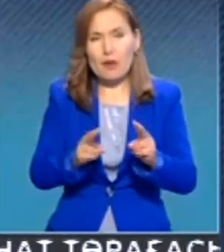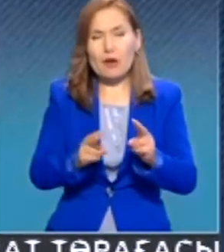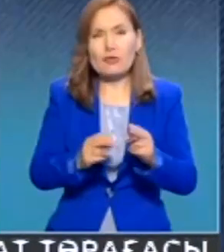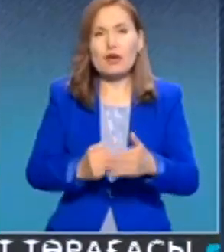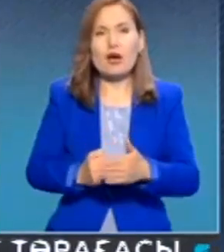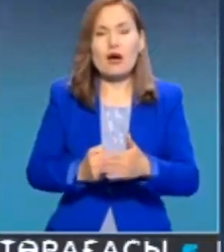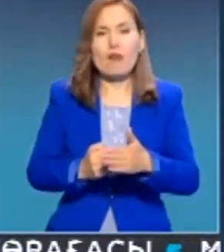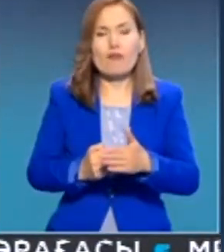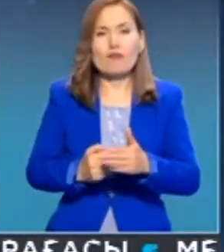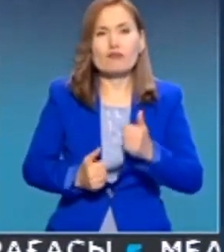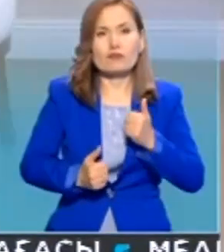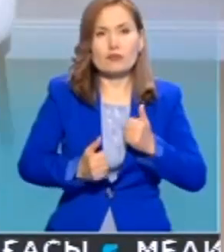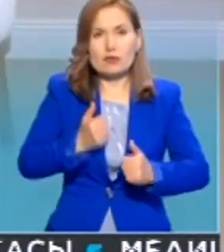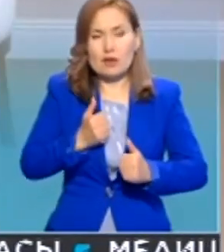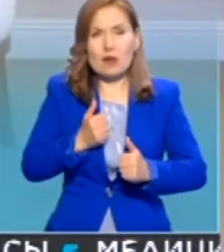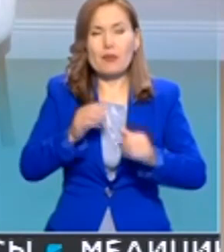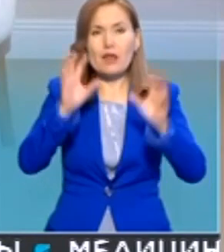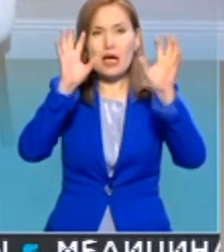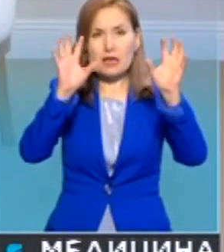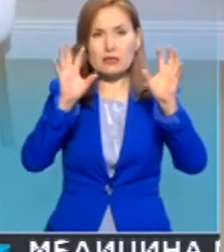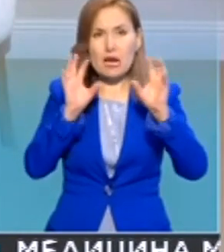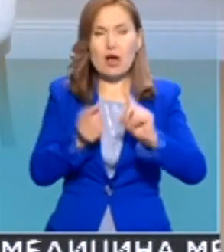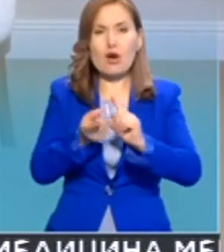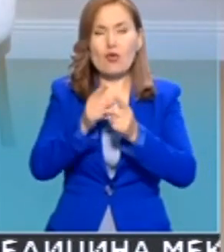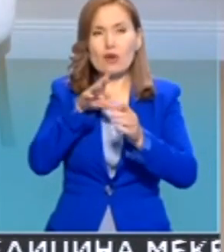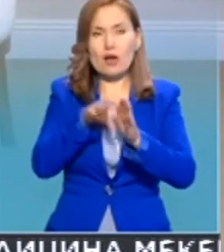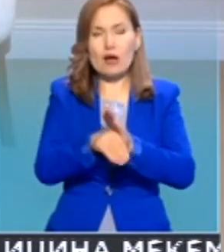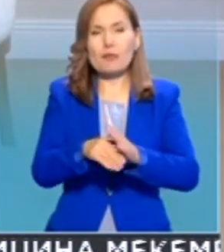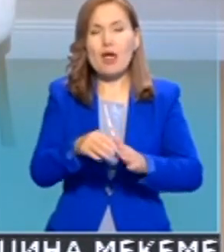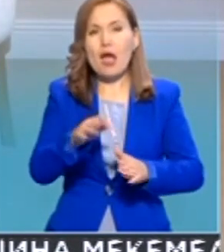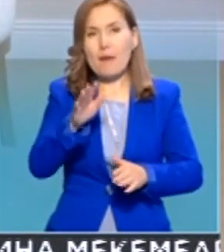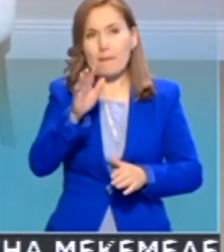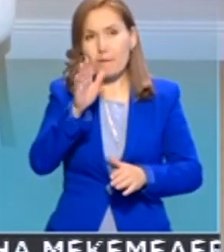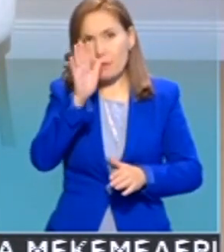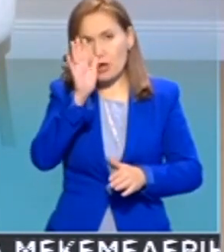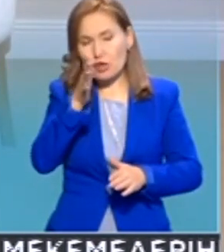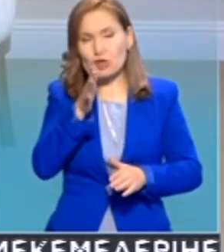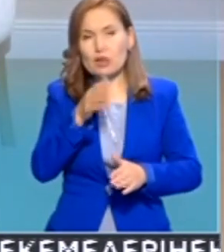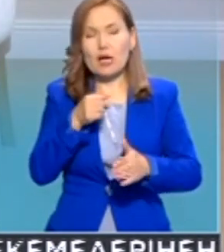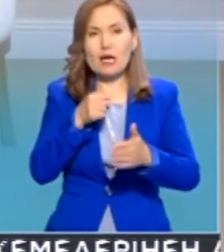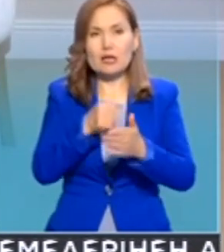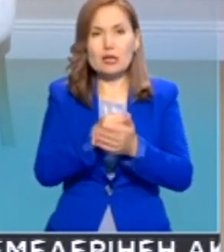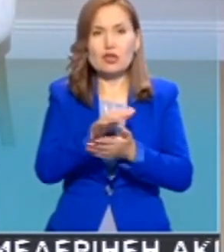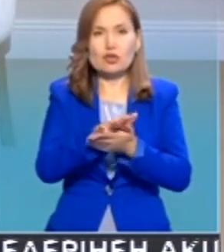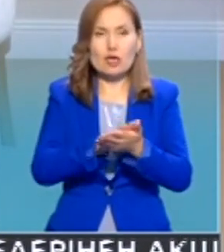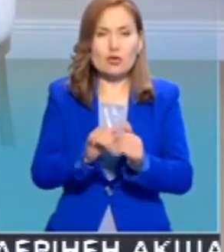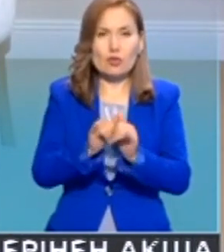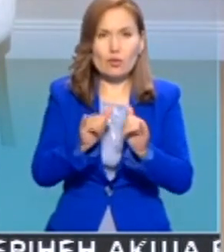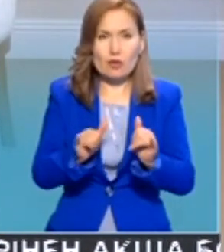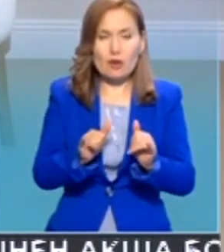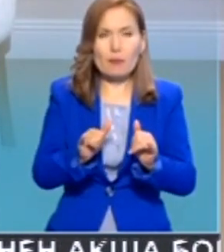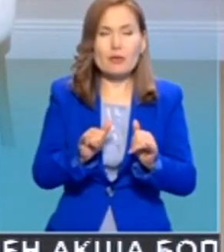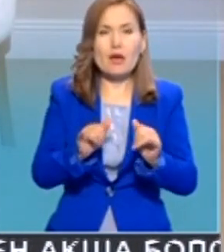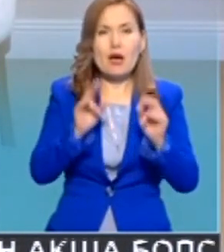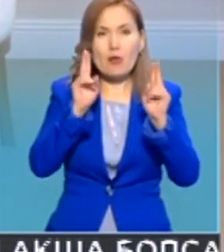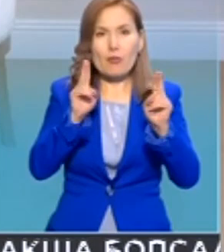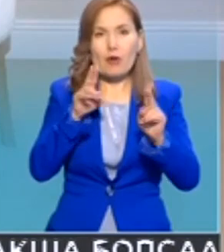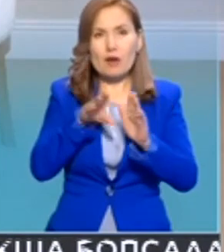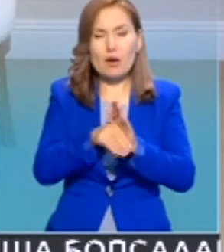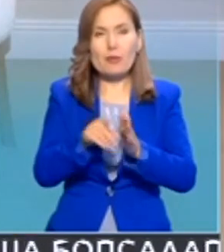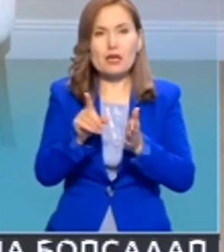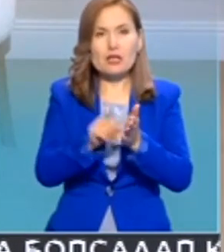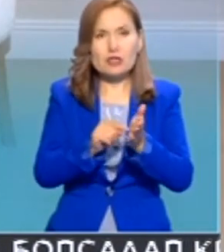жөніндегі заңға өзгеріс енгізілді. 5 жылға дейін ұзарту нормасы енгізілген. Соған сәйкесінше